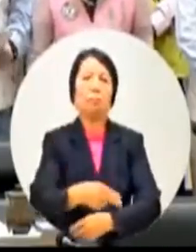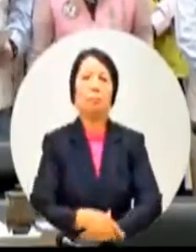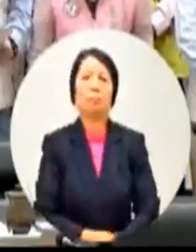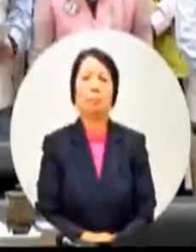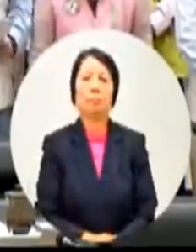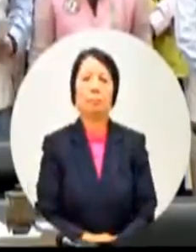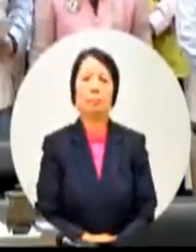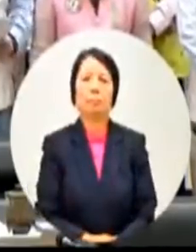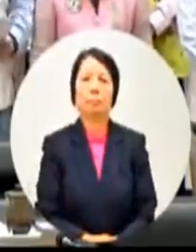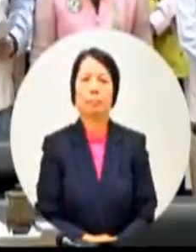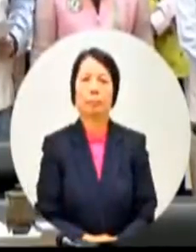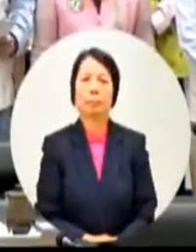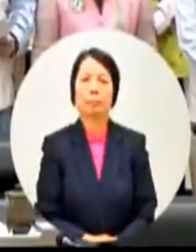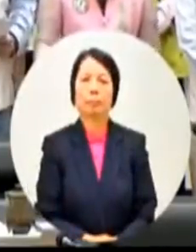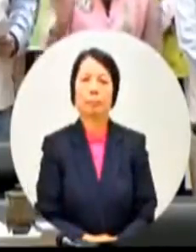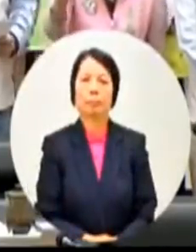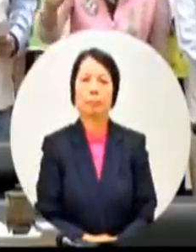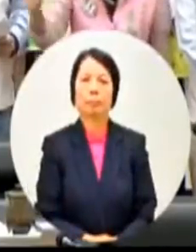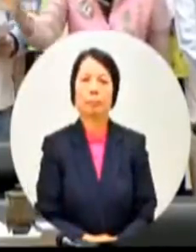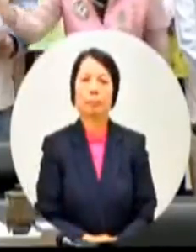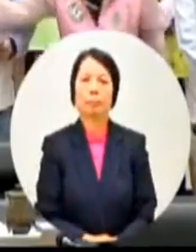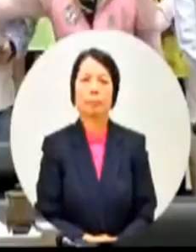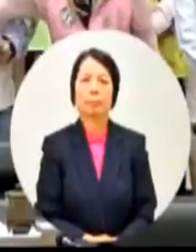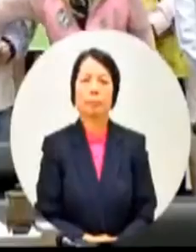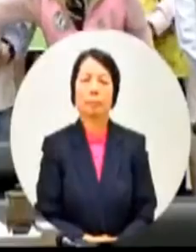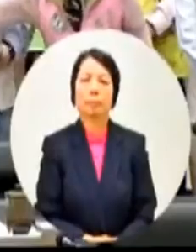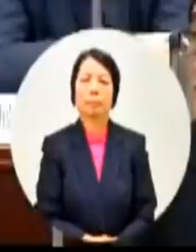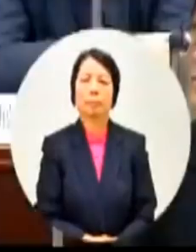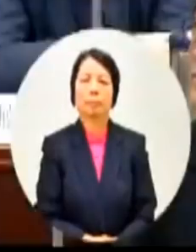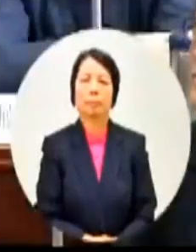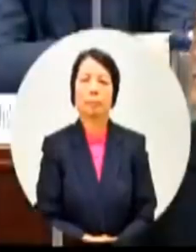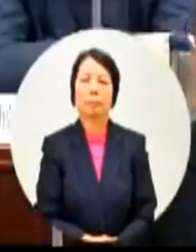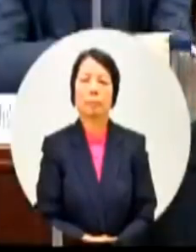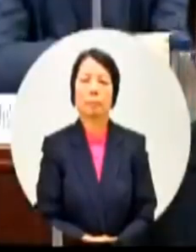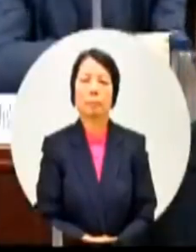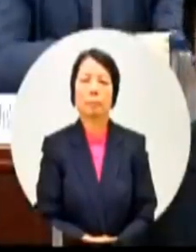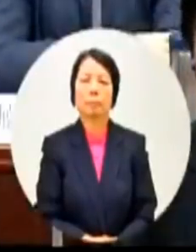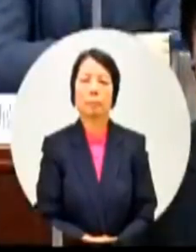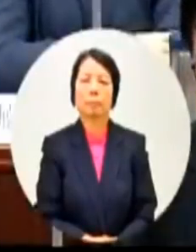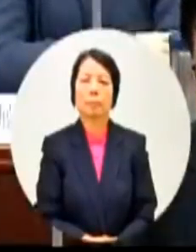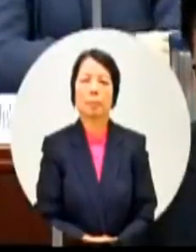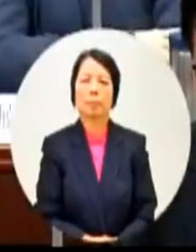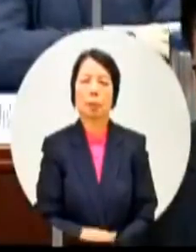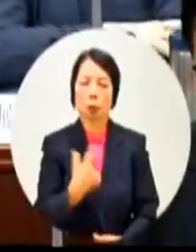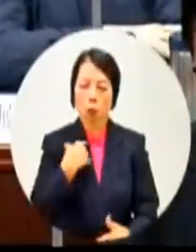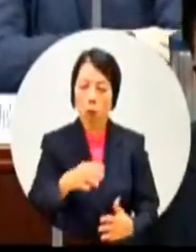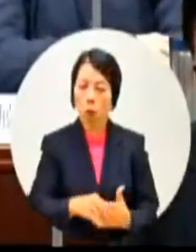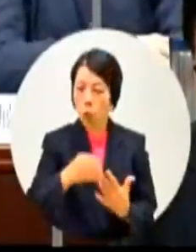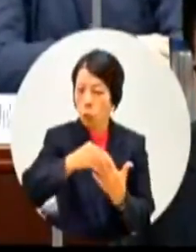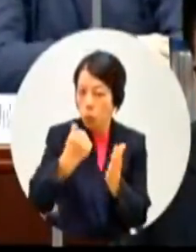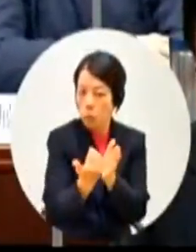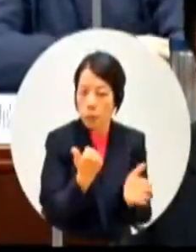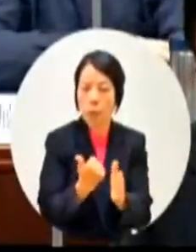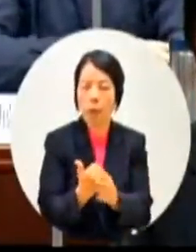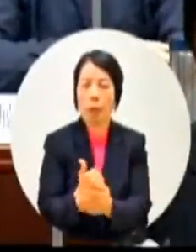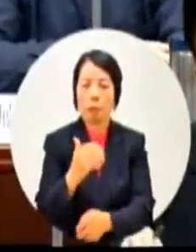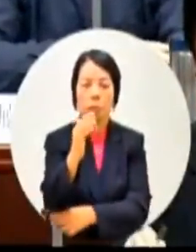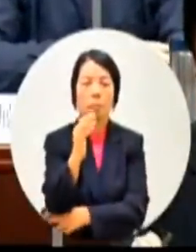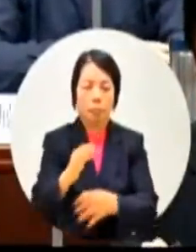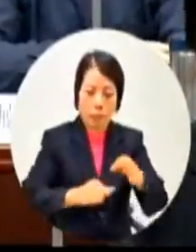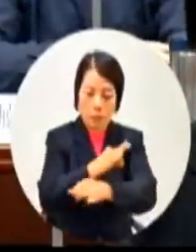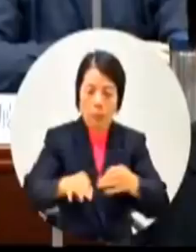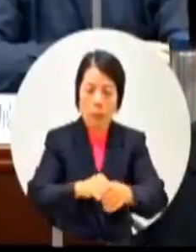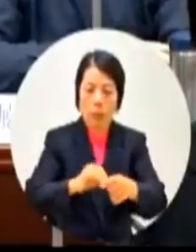谢谢议员，知道。我选举前讲的经济一百分，政治零分，我给打个报告。在市政建设